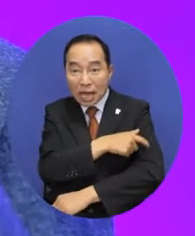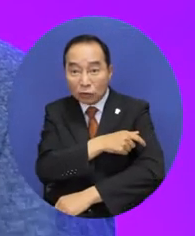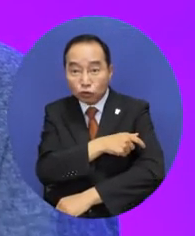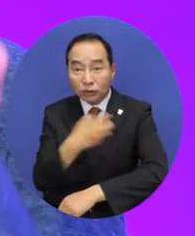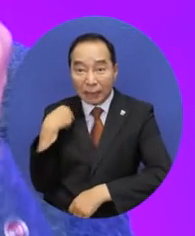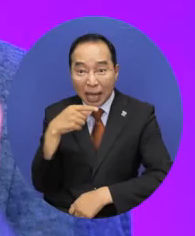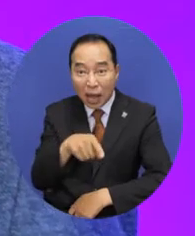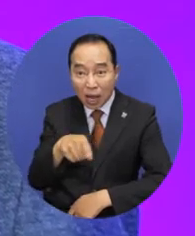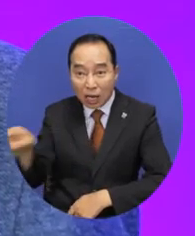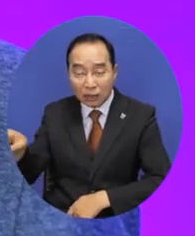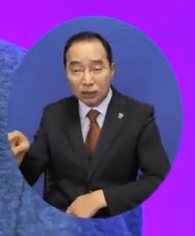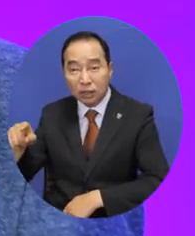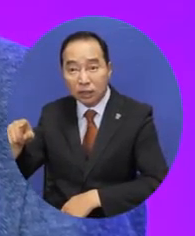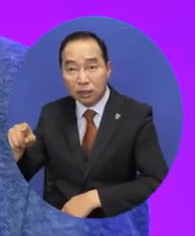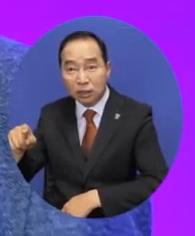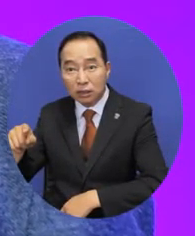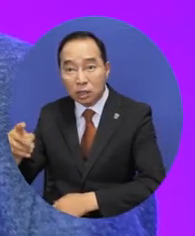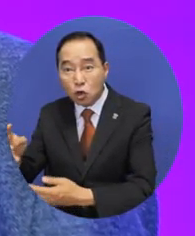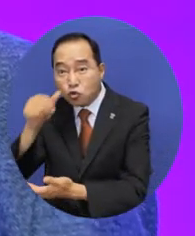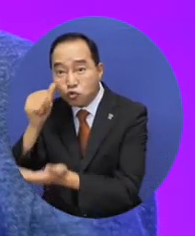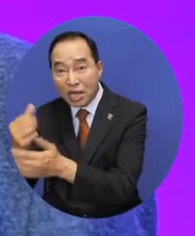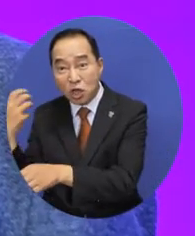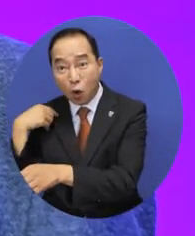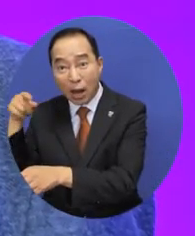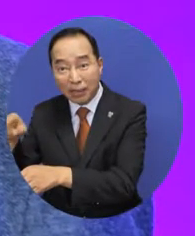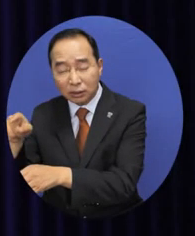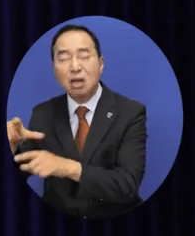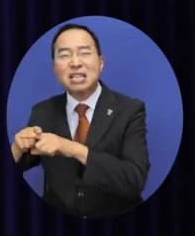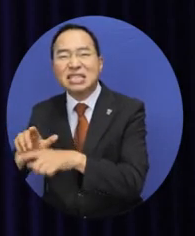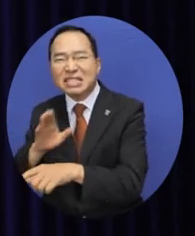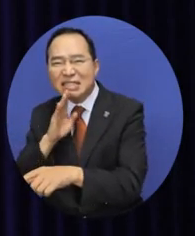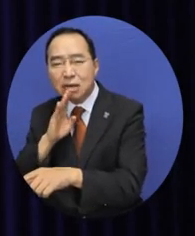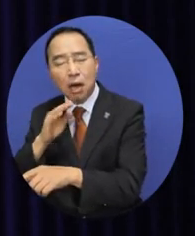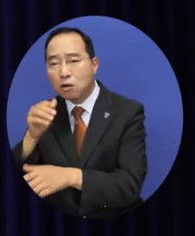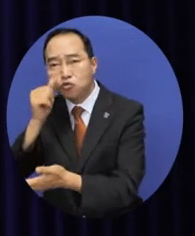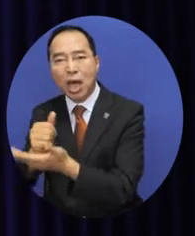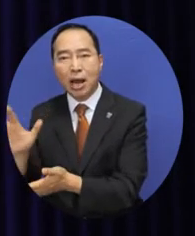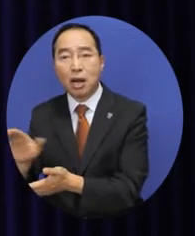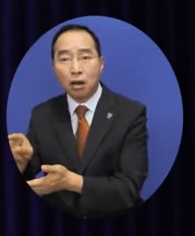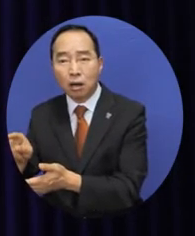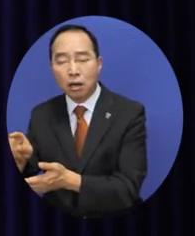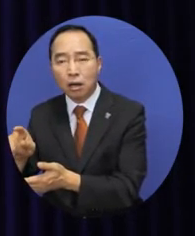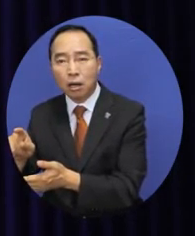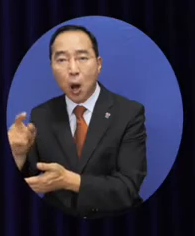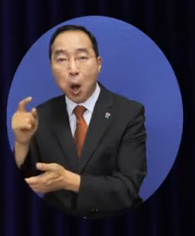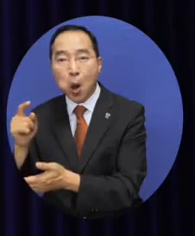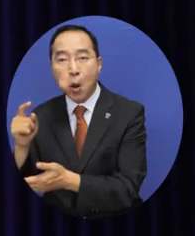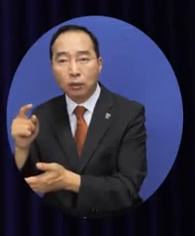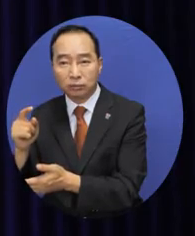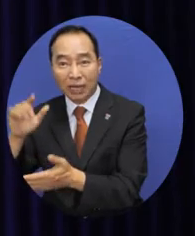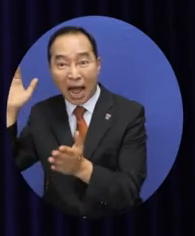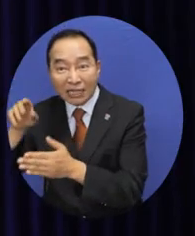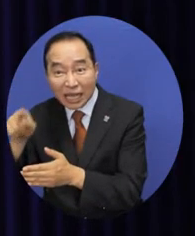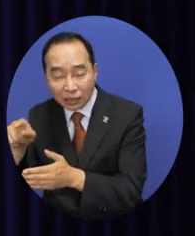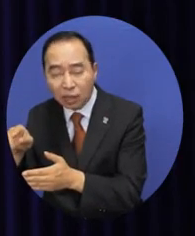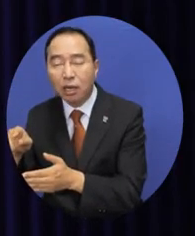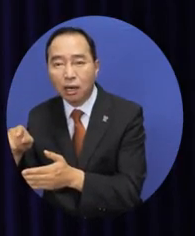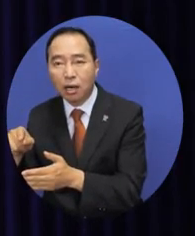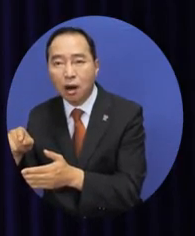루시퍼가 천사가 됐다 악마로 전락한 것처럼 인간에게도 천사성과 함께 악마성이 있다. 이런